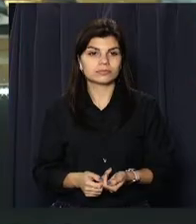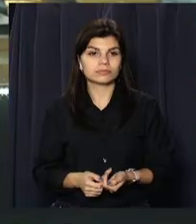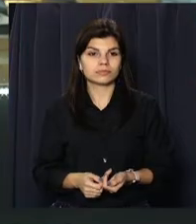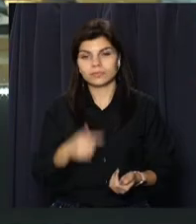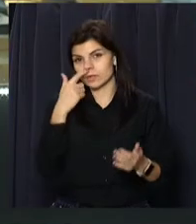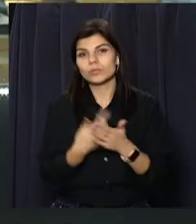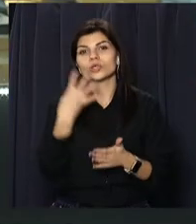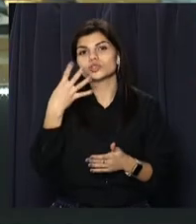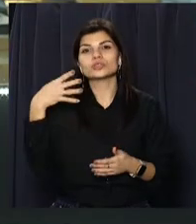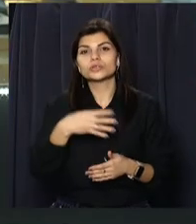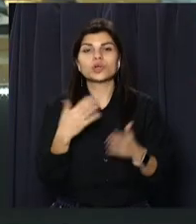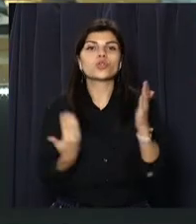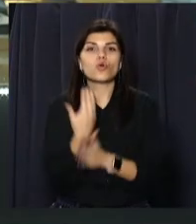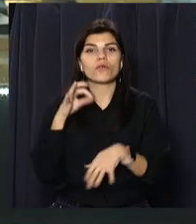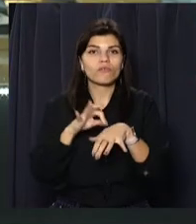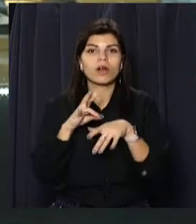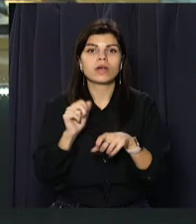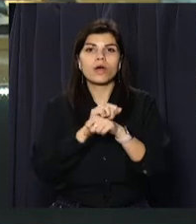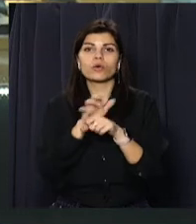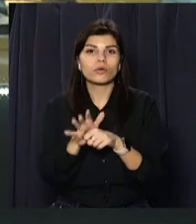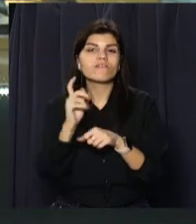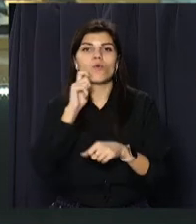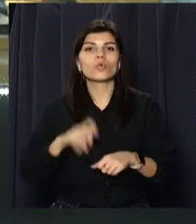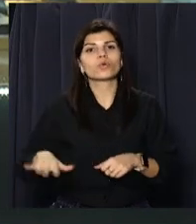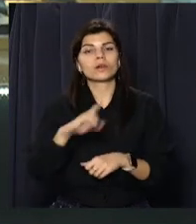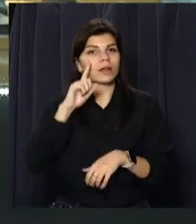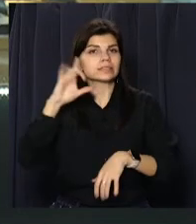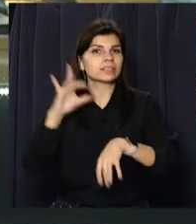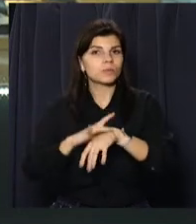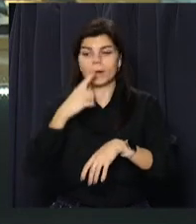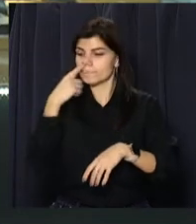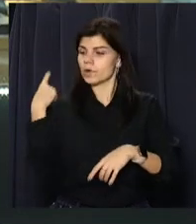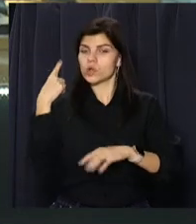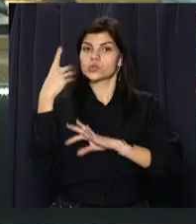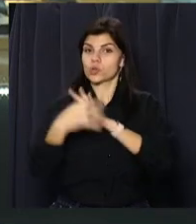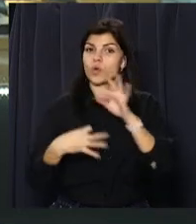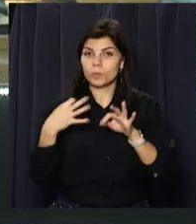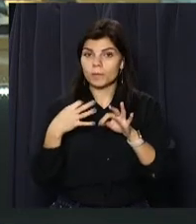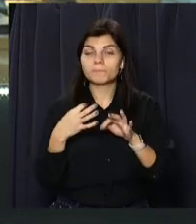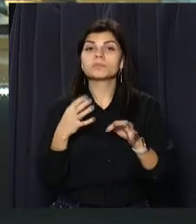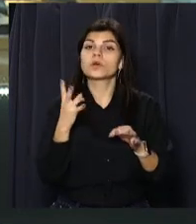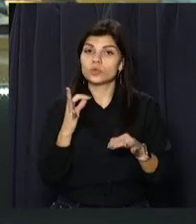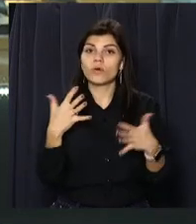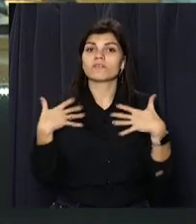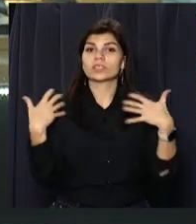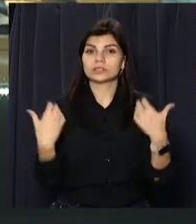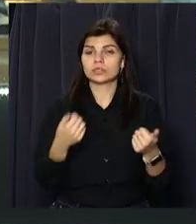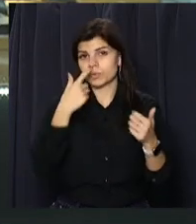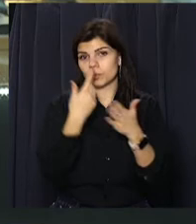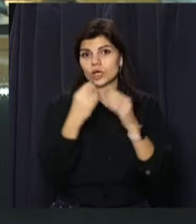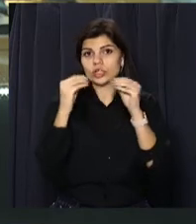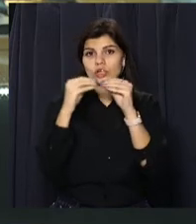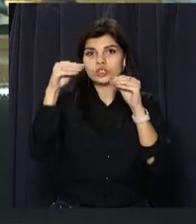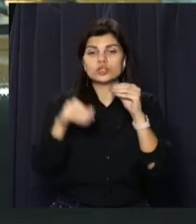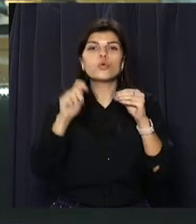Понад 4 тисячі нових хворих на коронавірус в Україні зафіксували минулої доби. Натомість побороли недугу майже 10